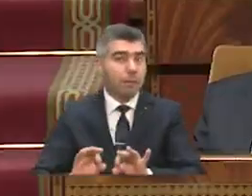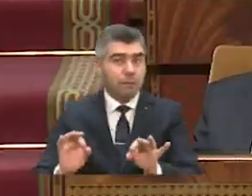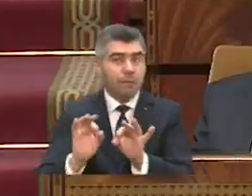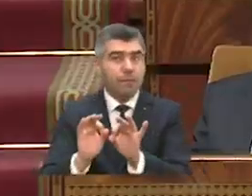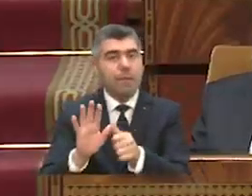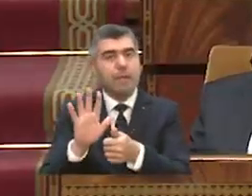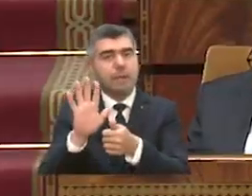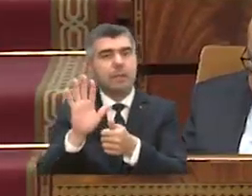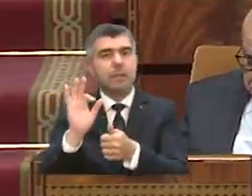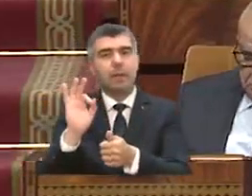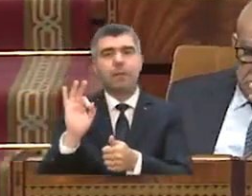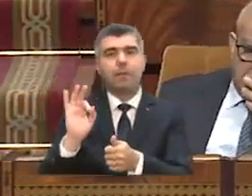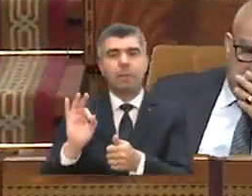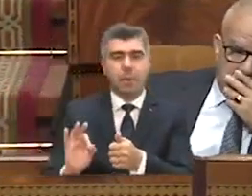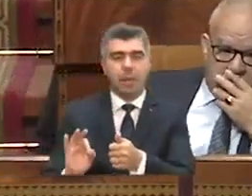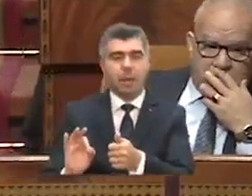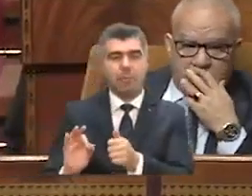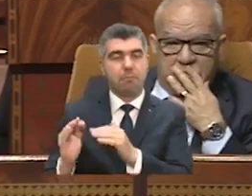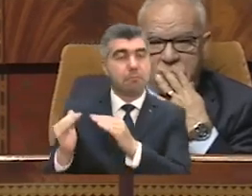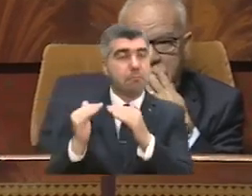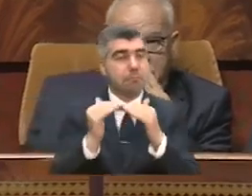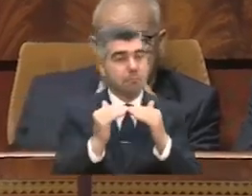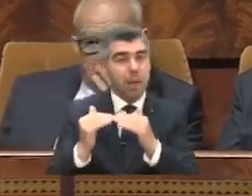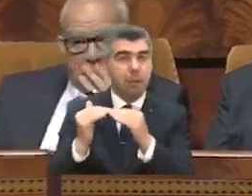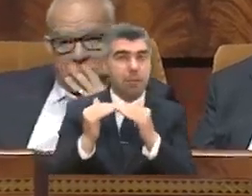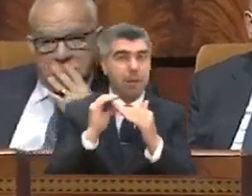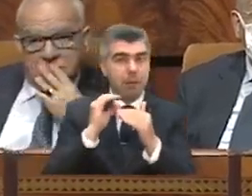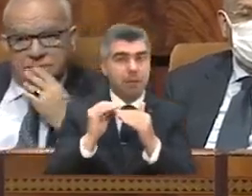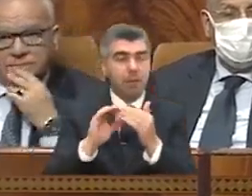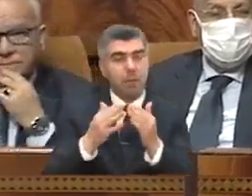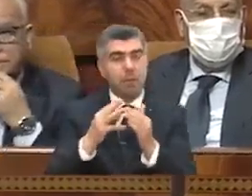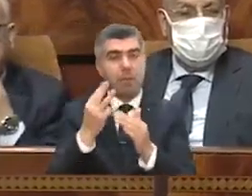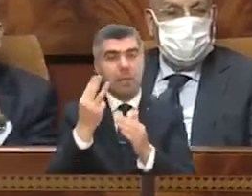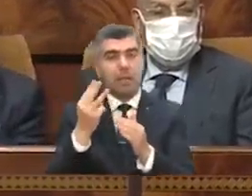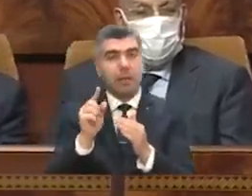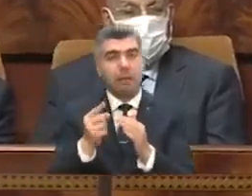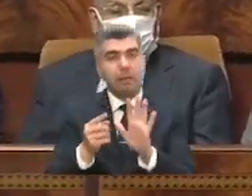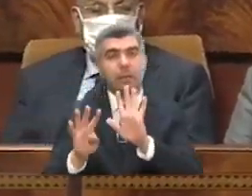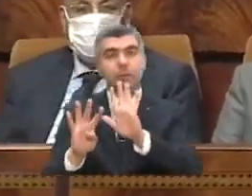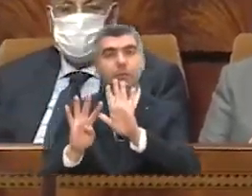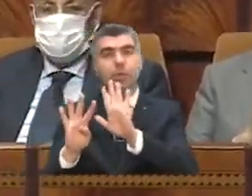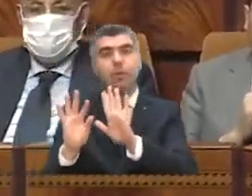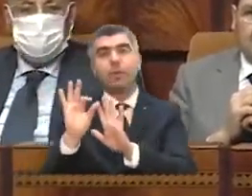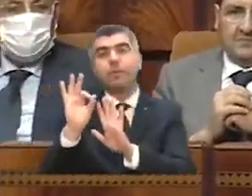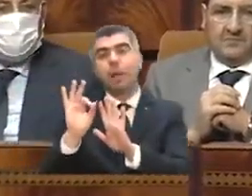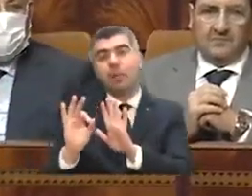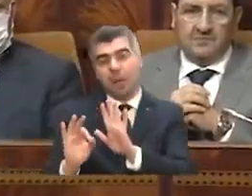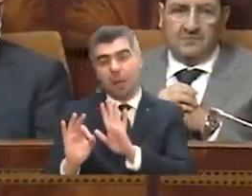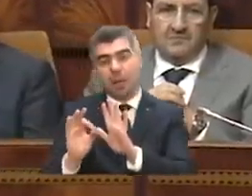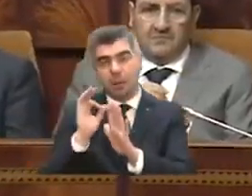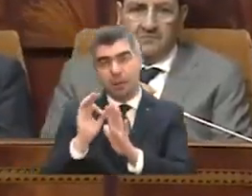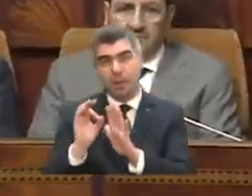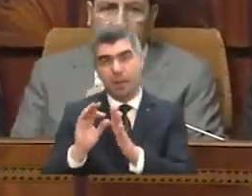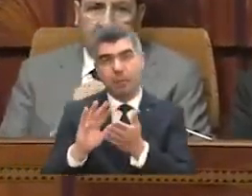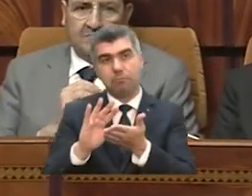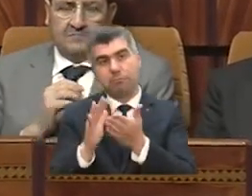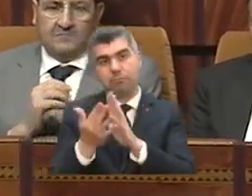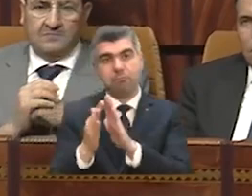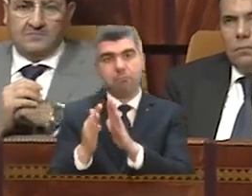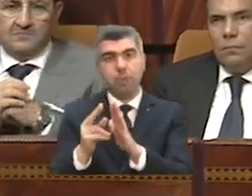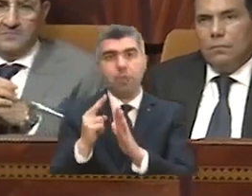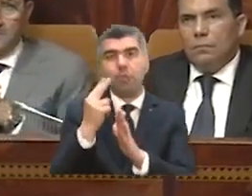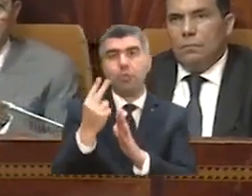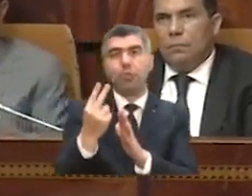6% مقابل توقعات أولية ب 3.9%، أي ارتفاع يفوق